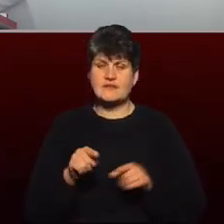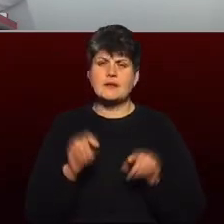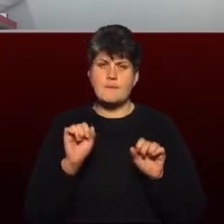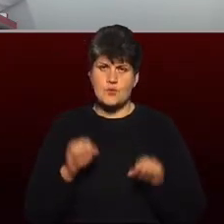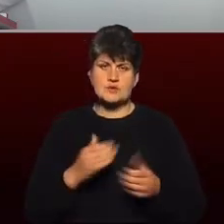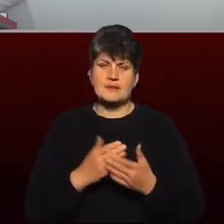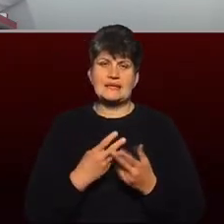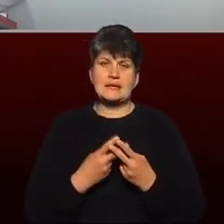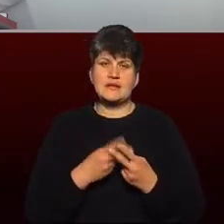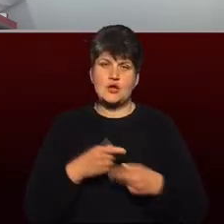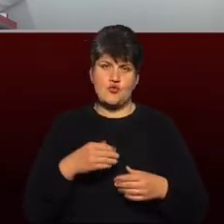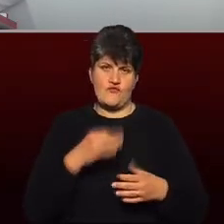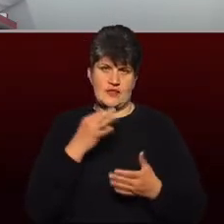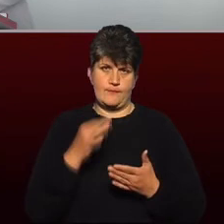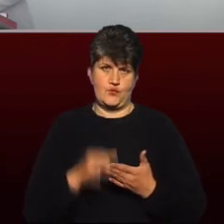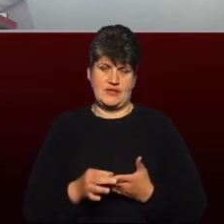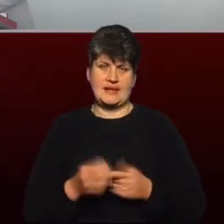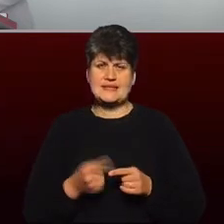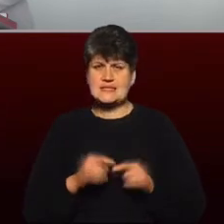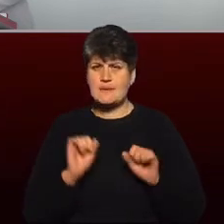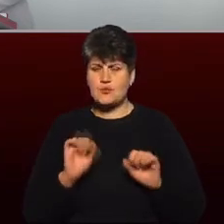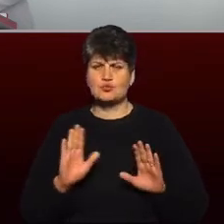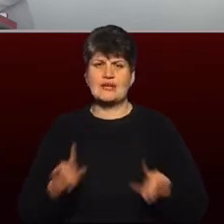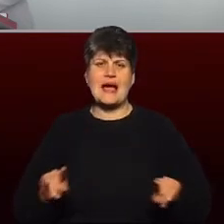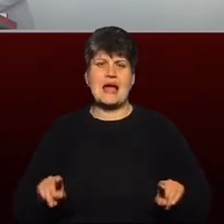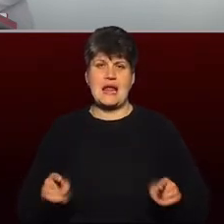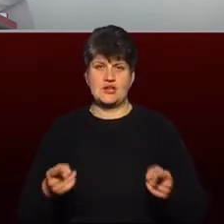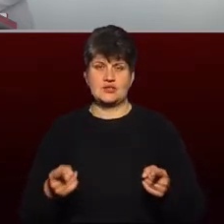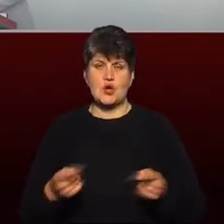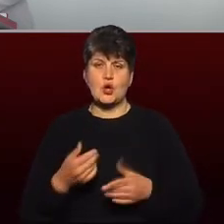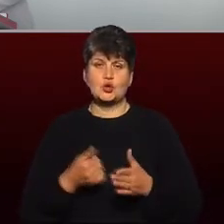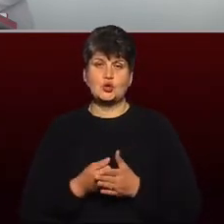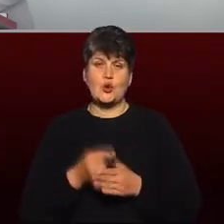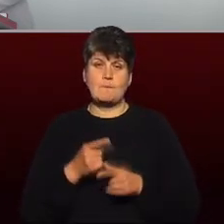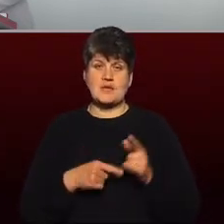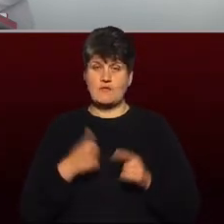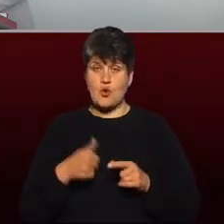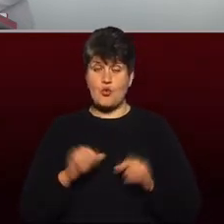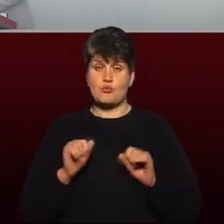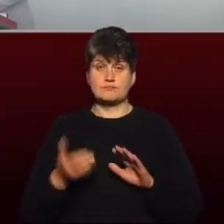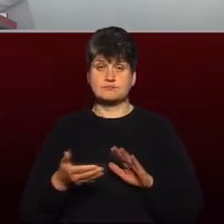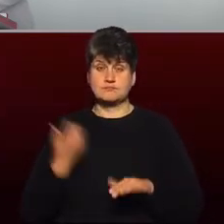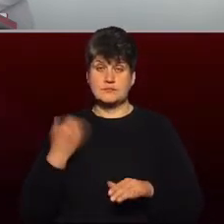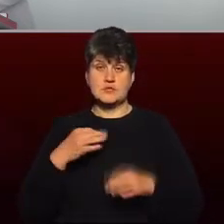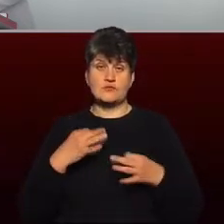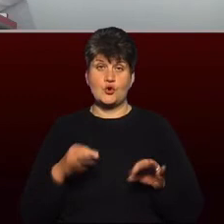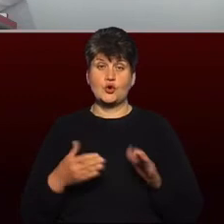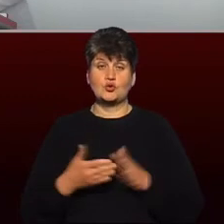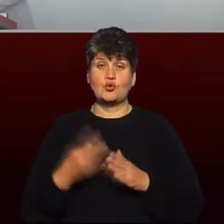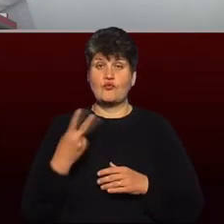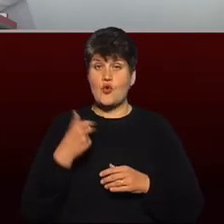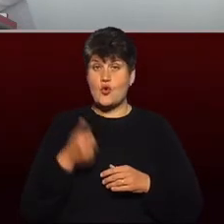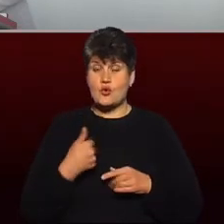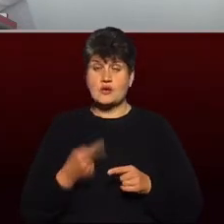кримінальну відповідальність. Це може бути арешт до півроку, може бути позбавлення волі до 2 років або обмеження волі